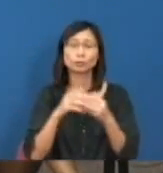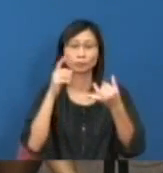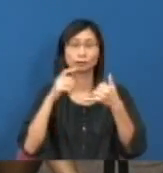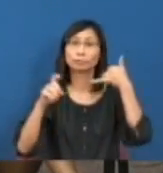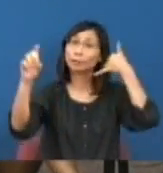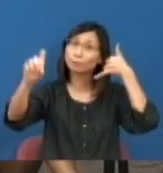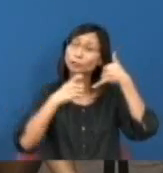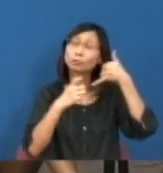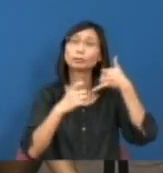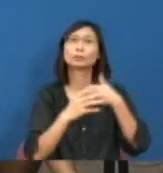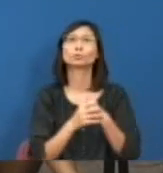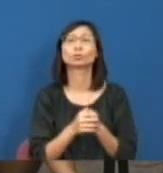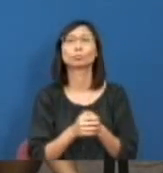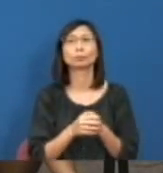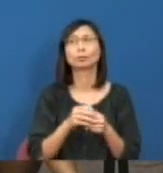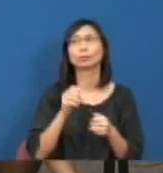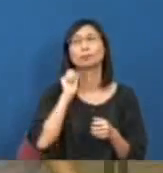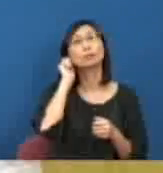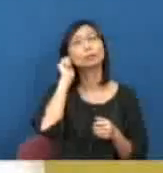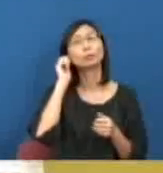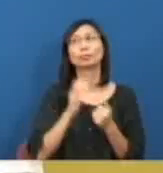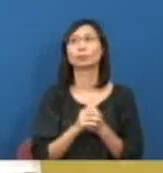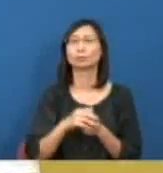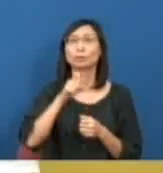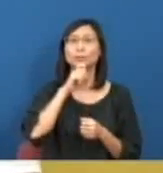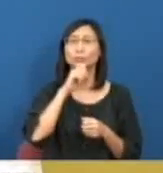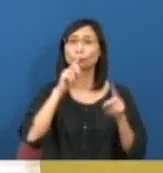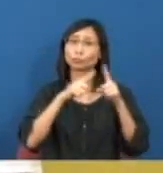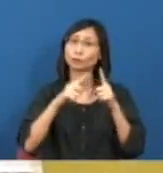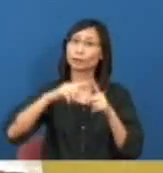喺落咗嚟，係即係